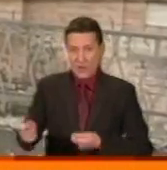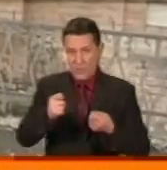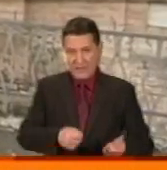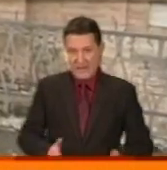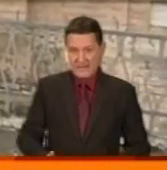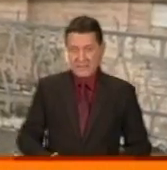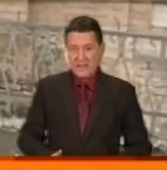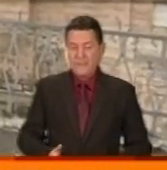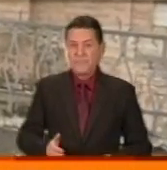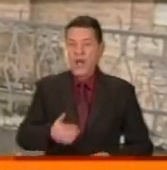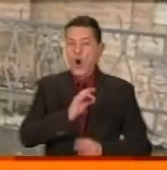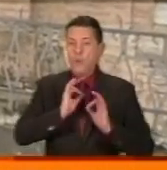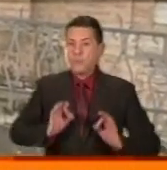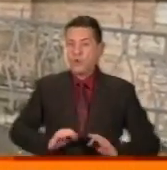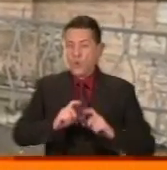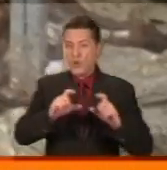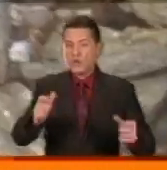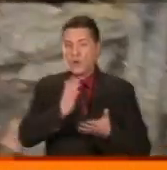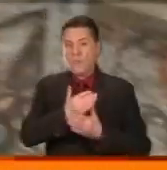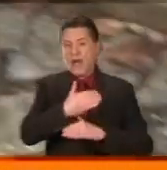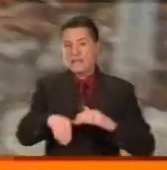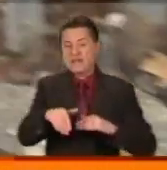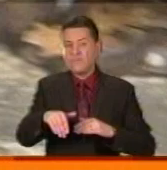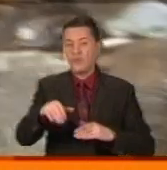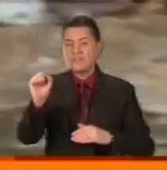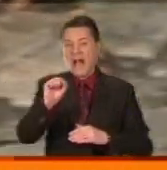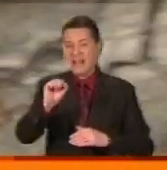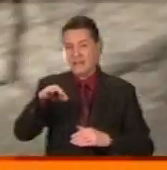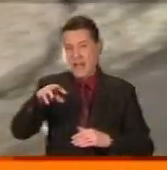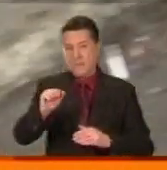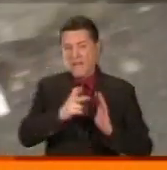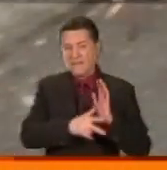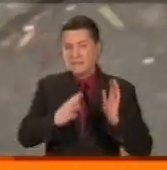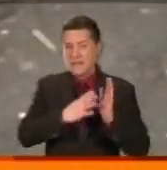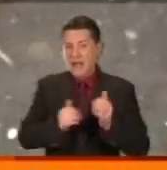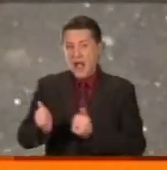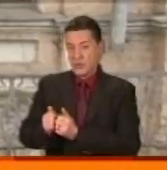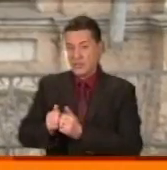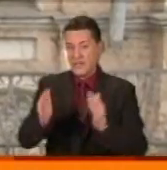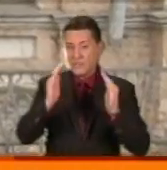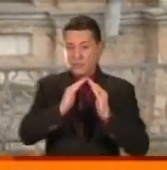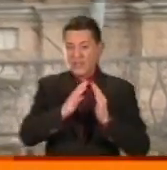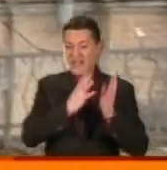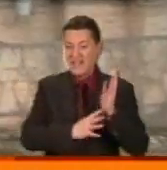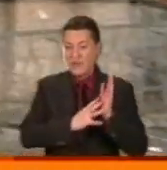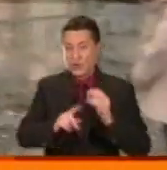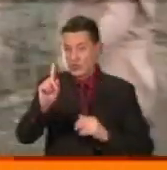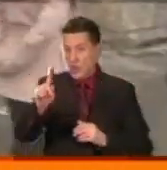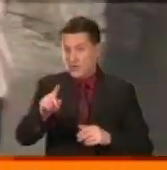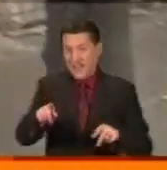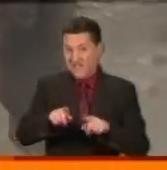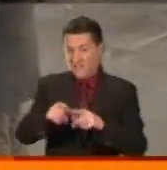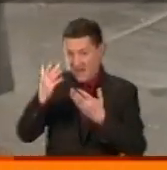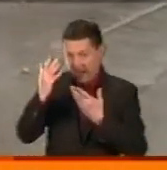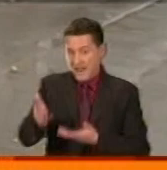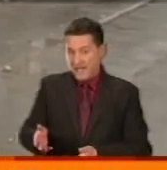прокуратура куди прийшли активісти має адресу вулиця Артема 89 а сусідній будинок Артема 91 виглядає